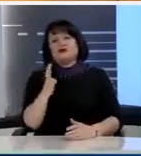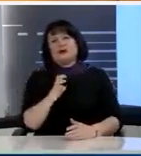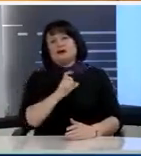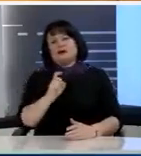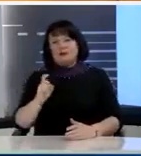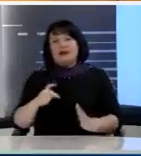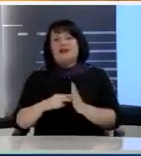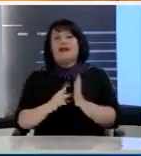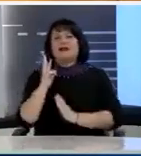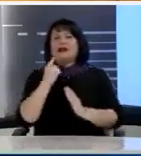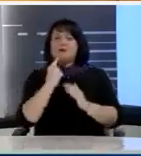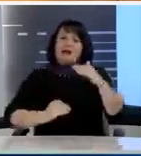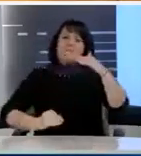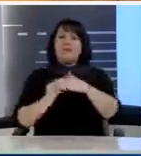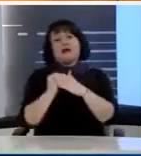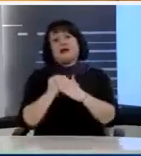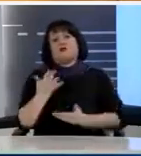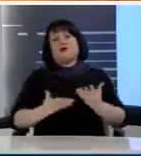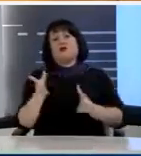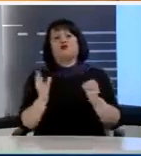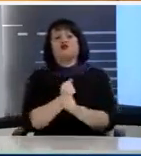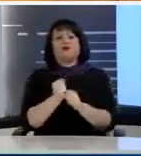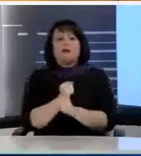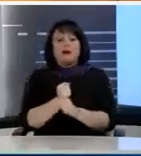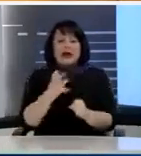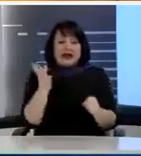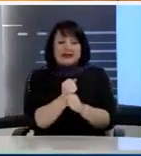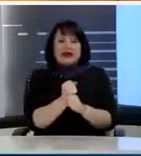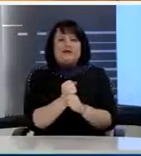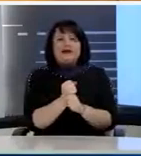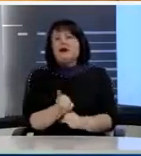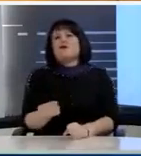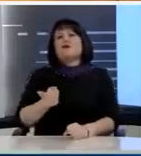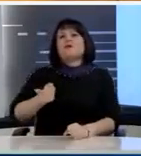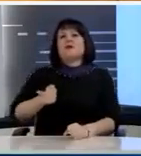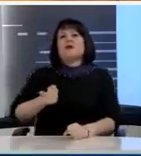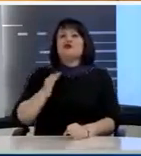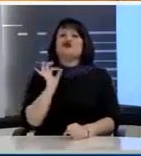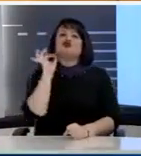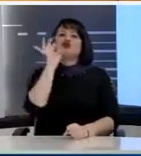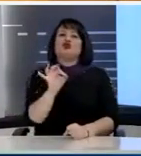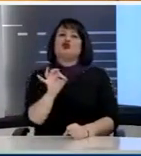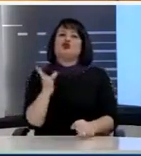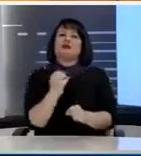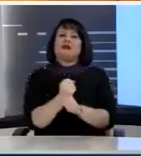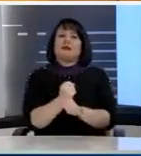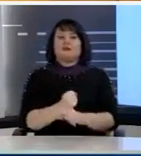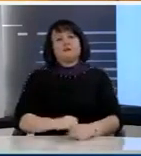2.440.000.000 για το 2013, που είχα πετύχει το στόχο αυτόν του 2013 από τον Ιούνιο, στα 190 εκατομμύρια.